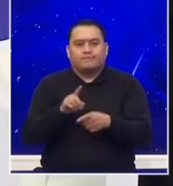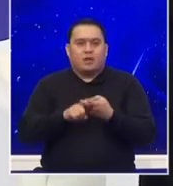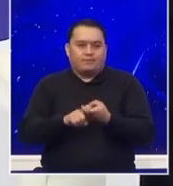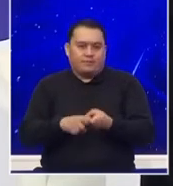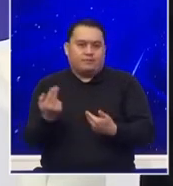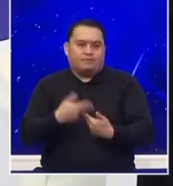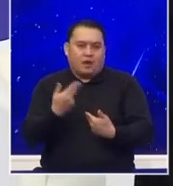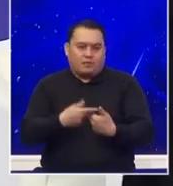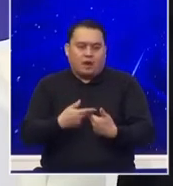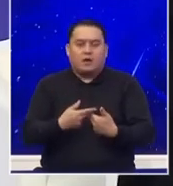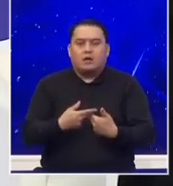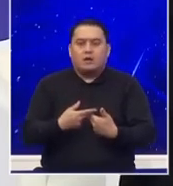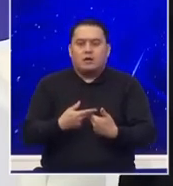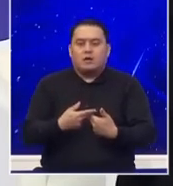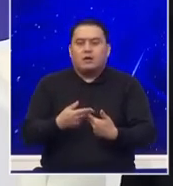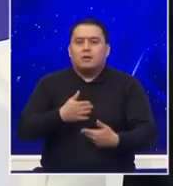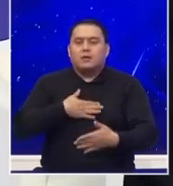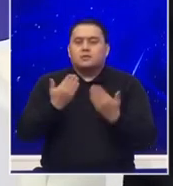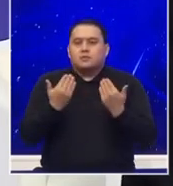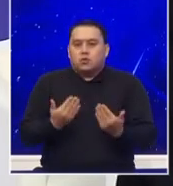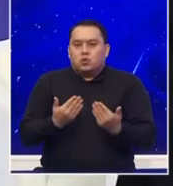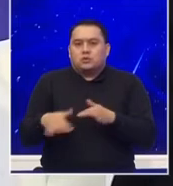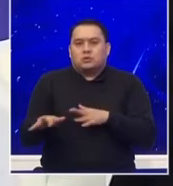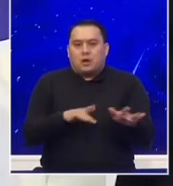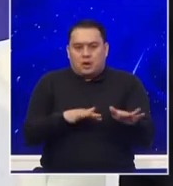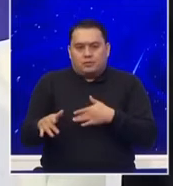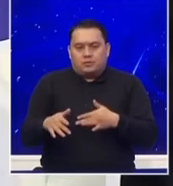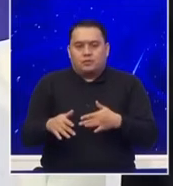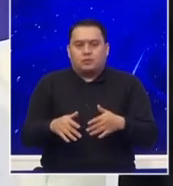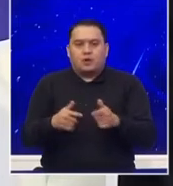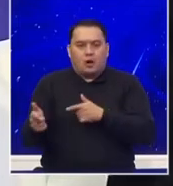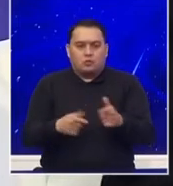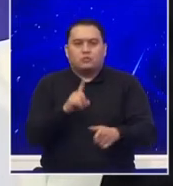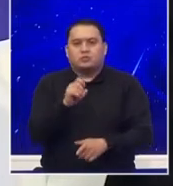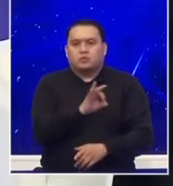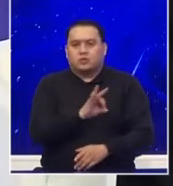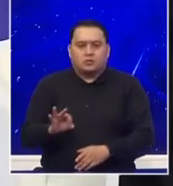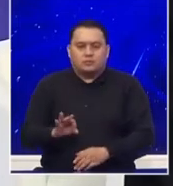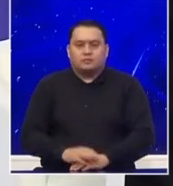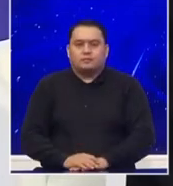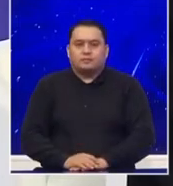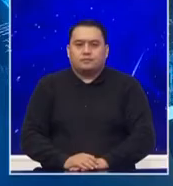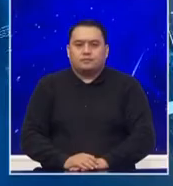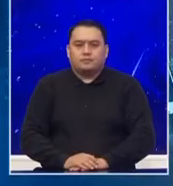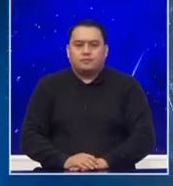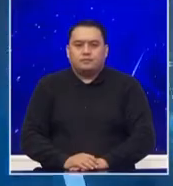Әйтпесе біз бүгінгі күні ол шараларымызды ауқымды түрде тойлауға бастар